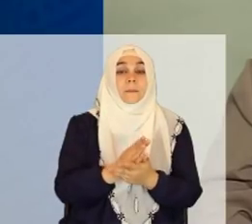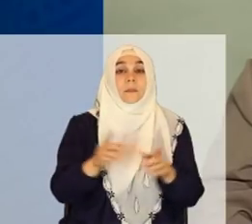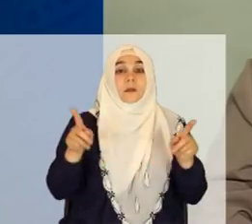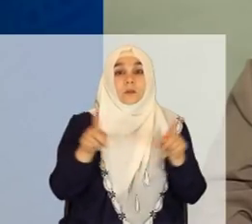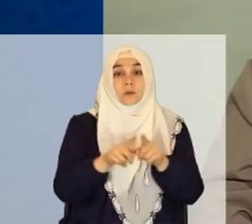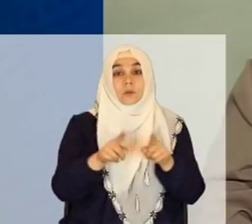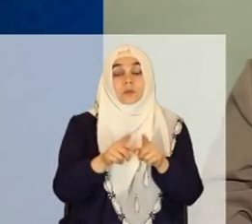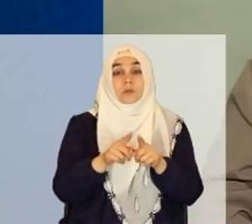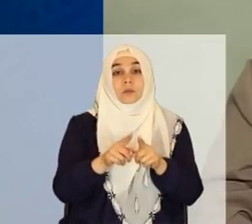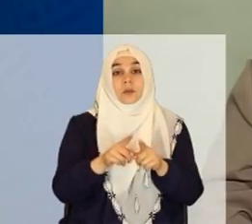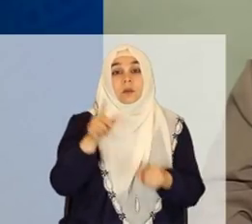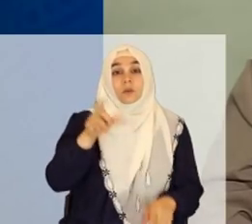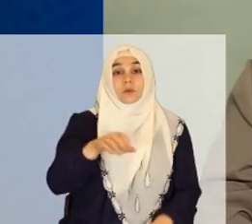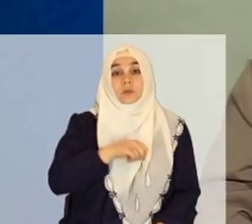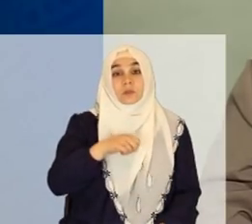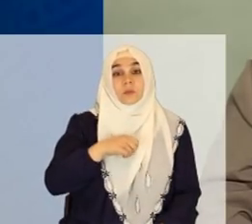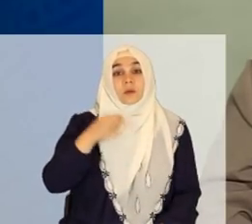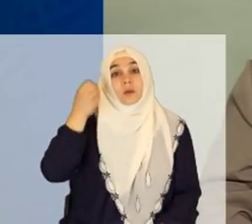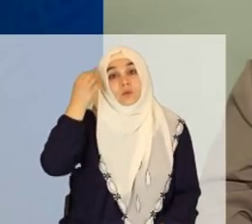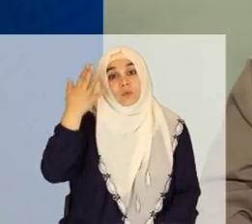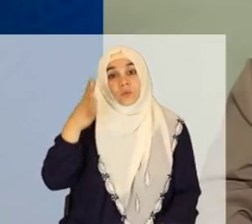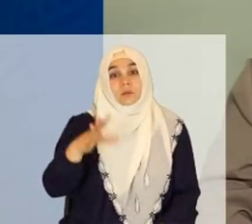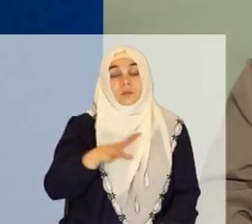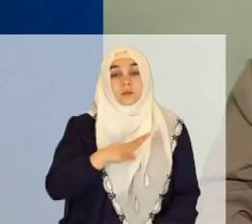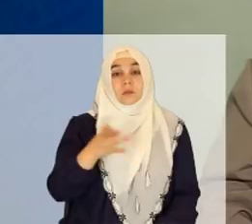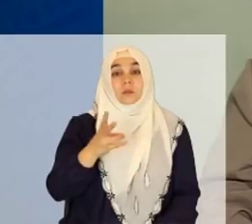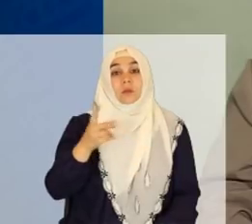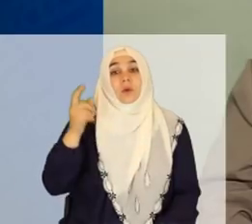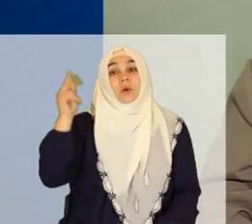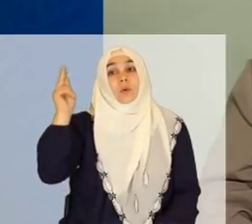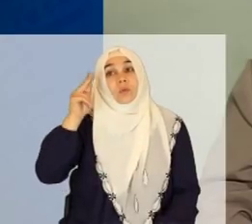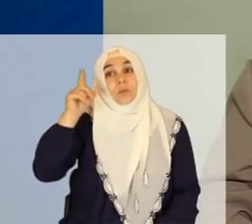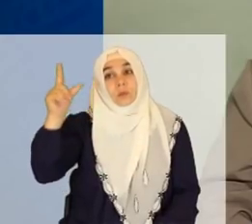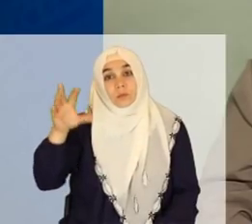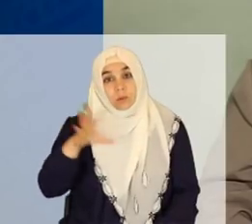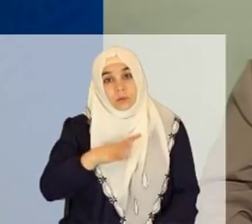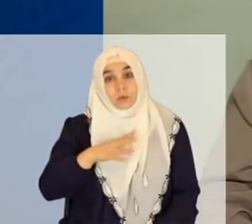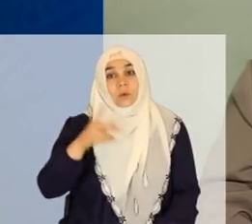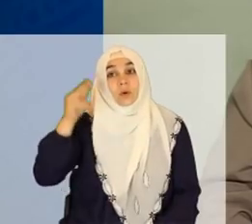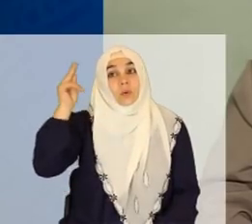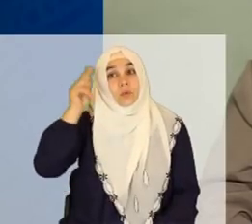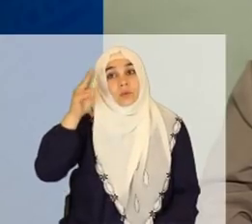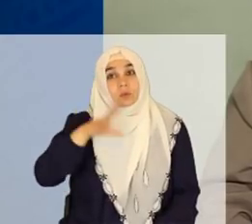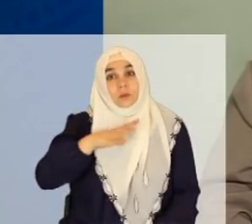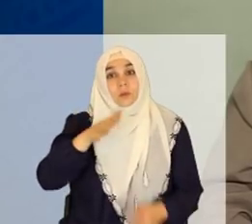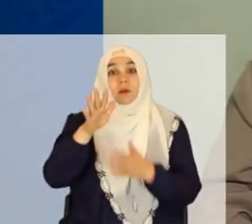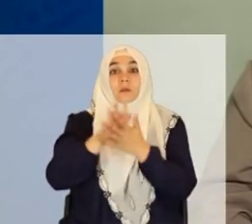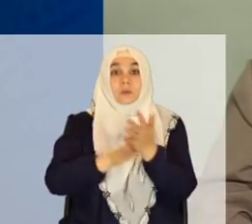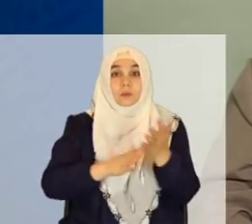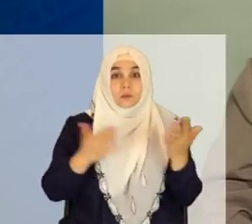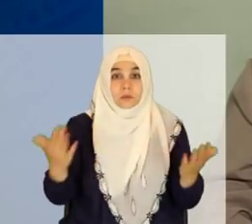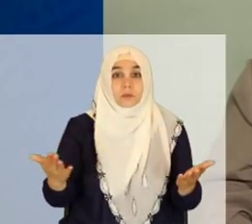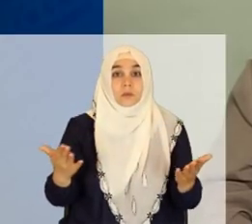Bunaqa narsalarda demak odam juda oqilona bo'lish kerak. Bir o'qishga kirib o'qiyaptimi, o'sha o'qishini davom